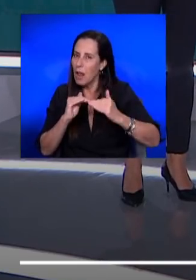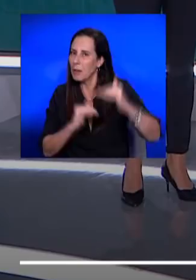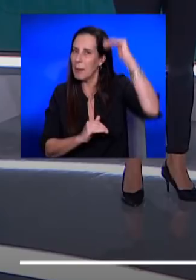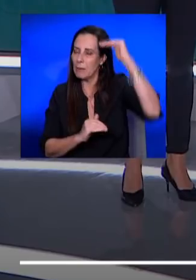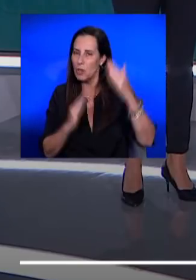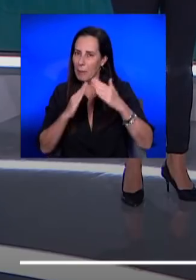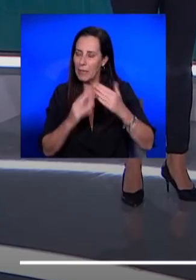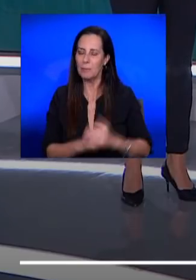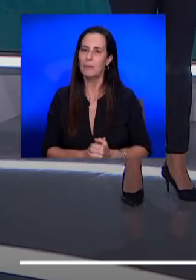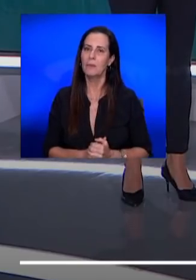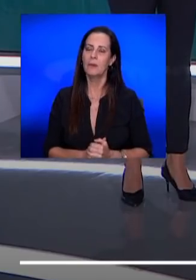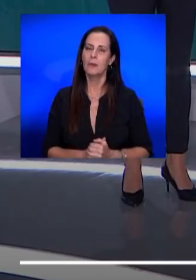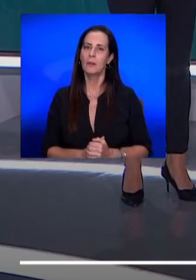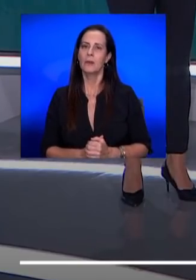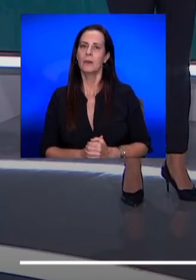הזה?